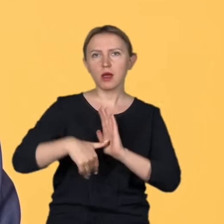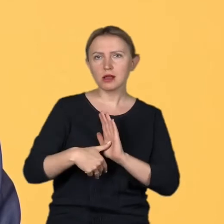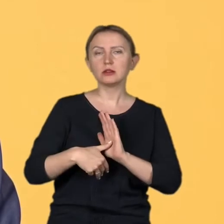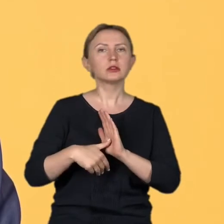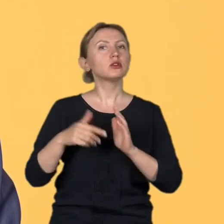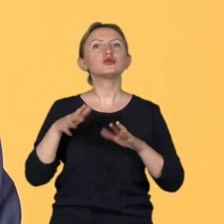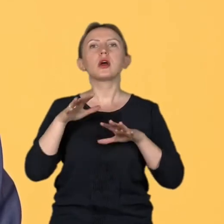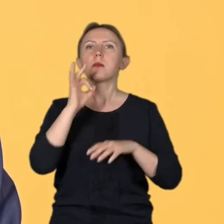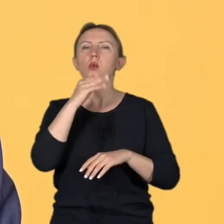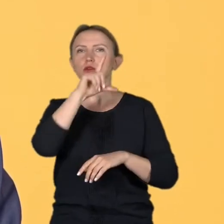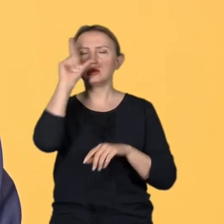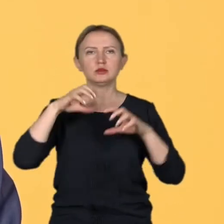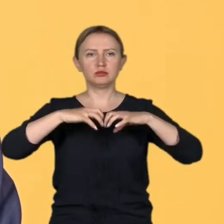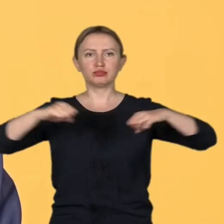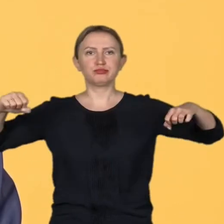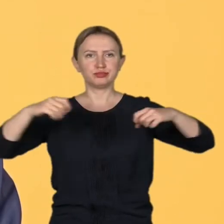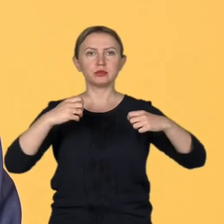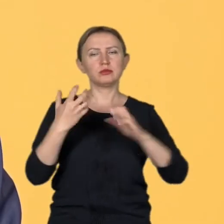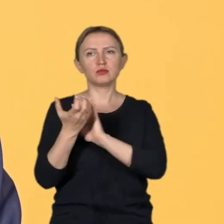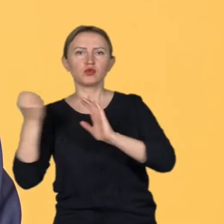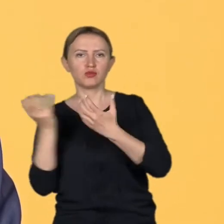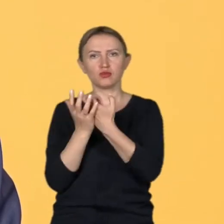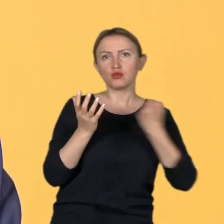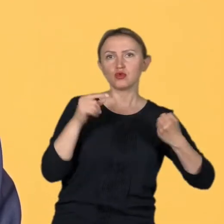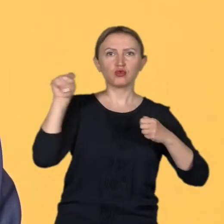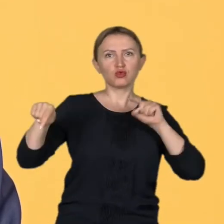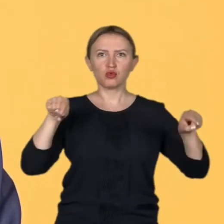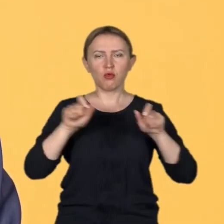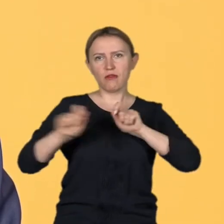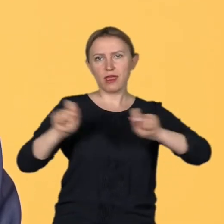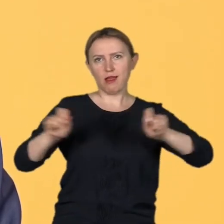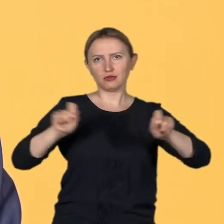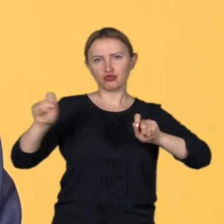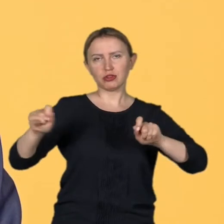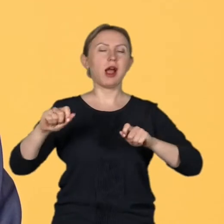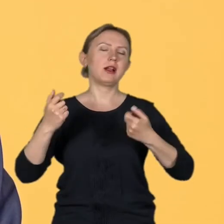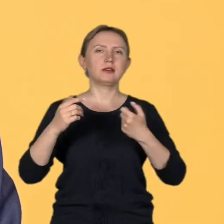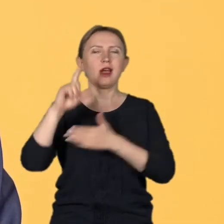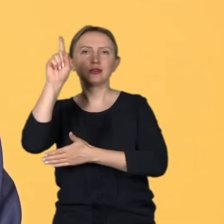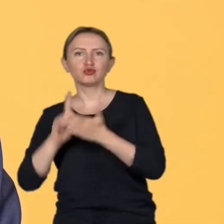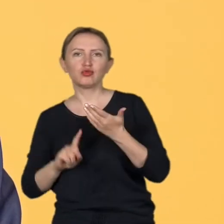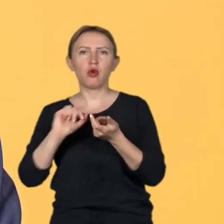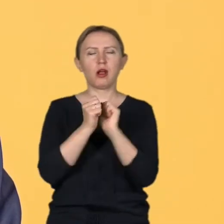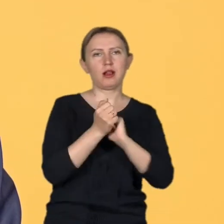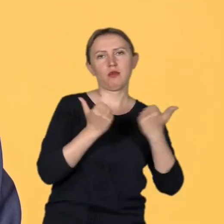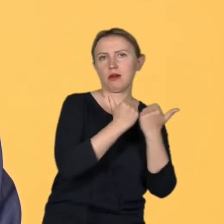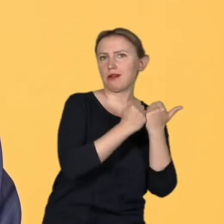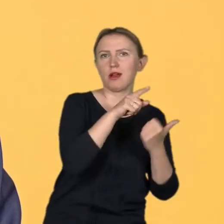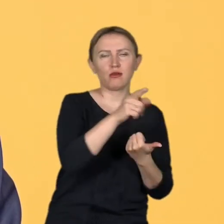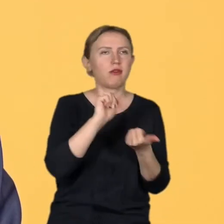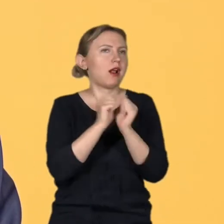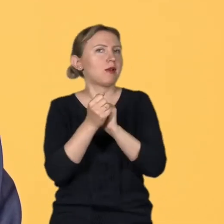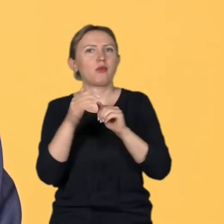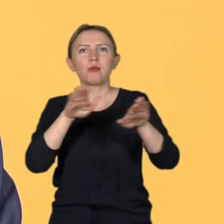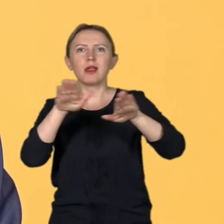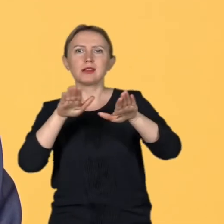że młodzi ludzie byli drenowani przez duże ośrodki akademickie, czy jak Śląsk, czy Kraków, czy też